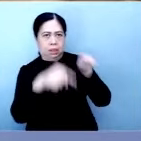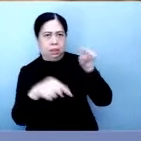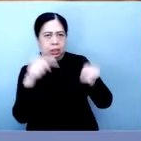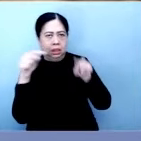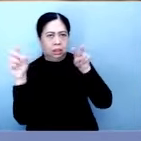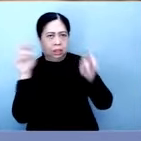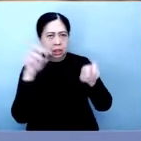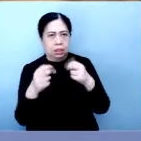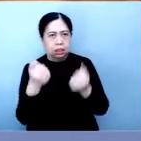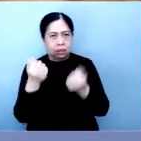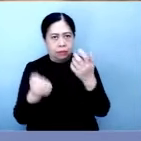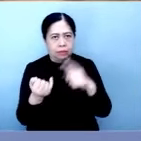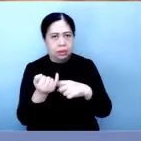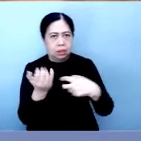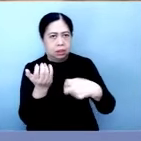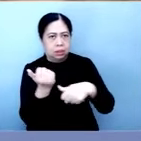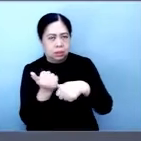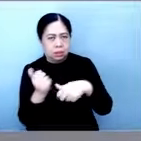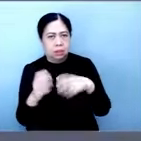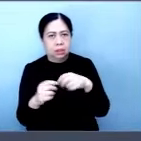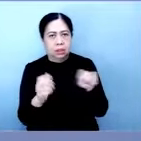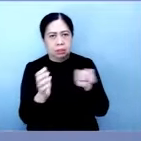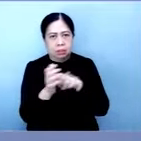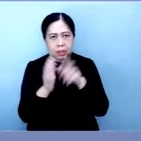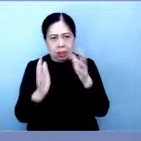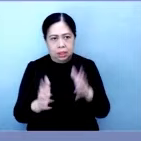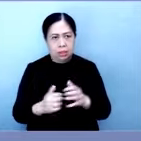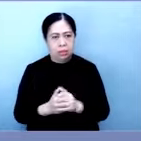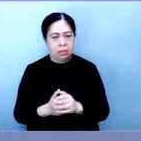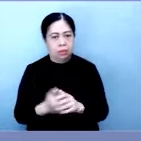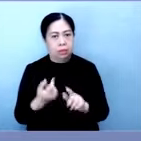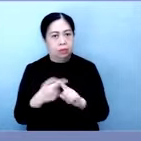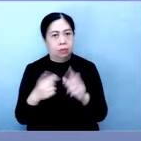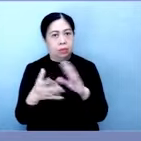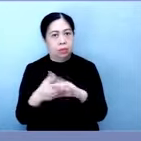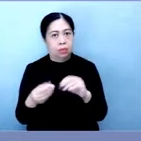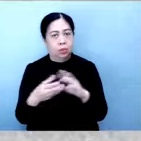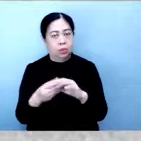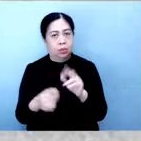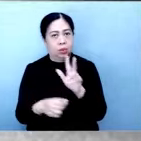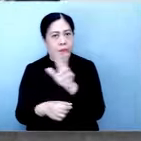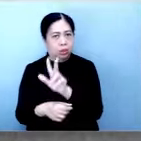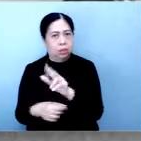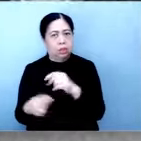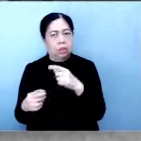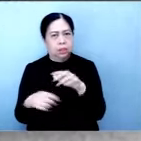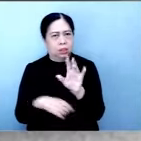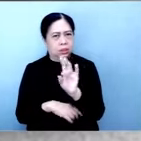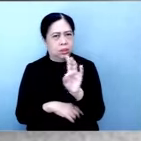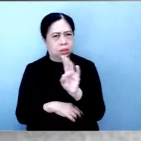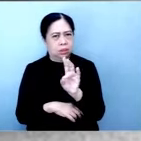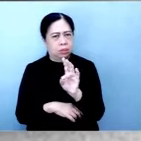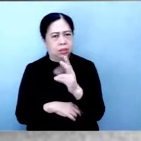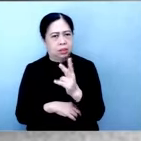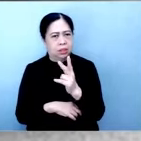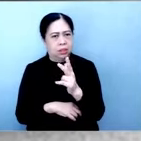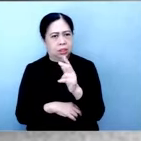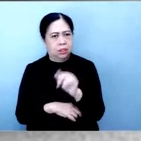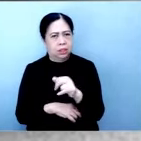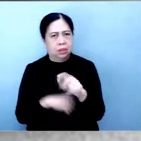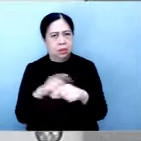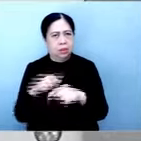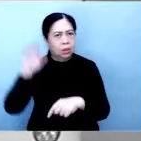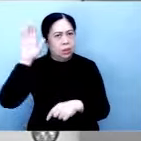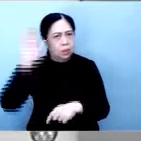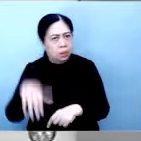driver, konduktor at isang pasahero. Batay sa salaysay ng tatlo sa mga pulis, bandang alas 7:30 ng gabing yon nang parahin ng mga suspect